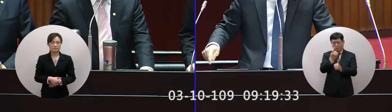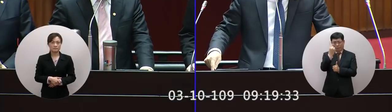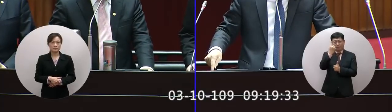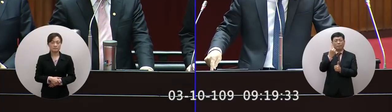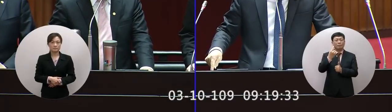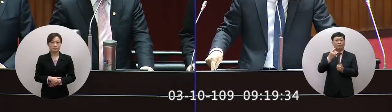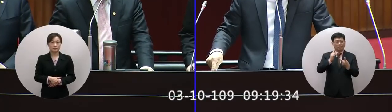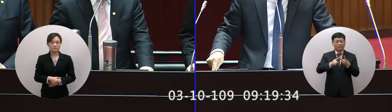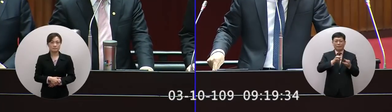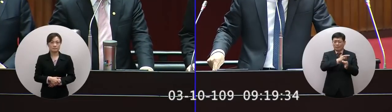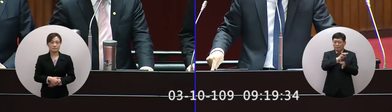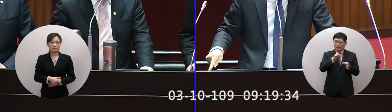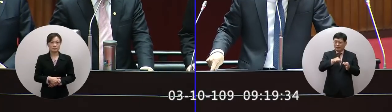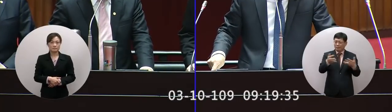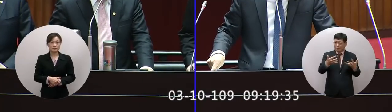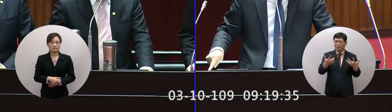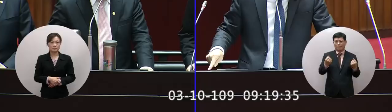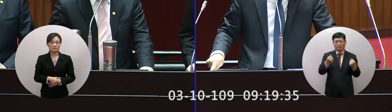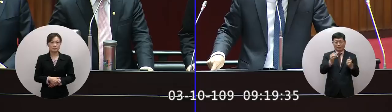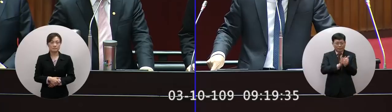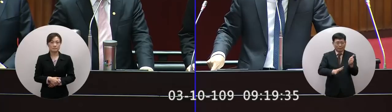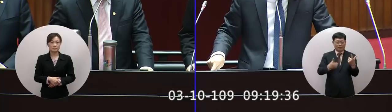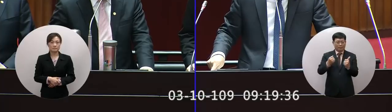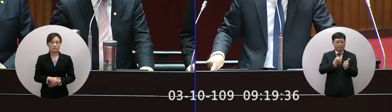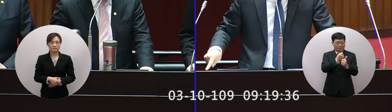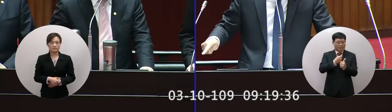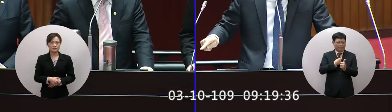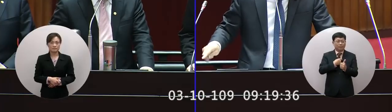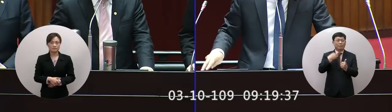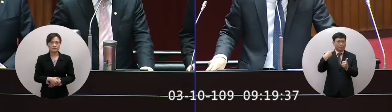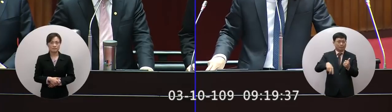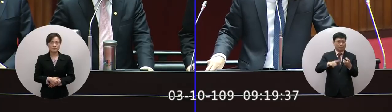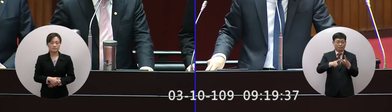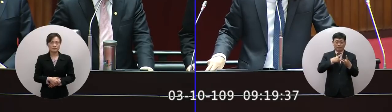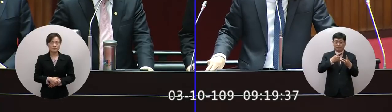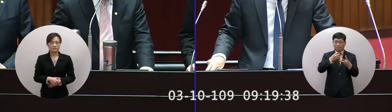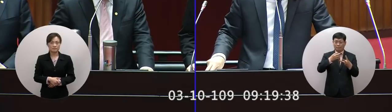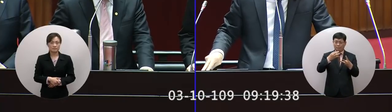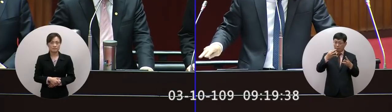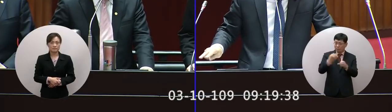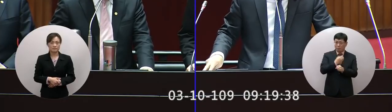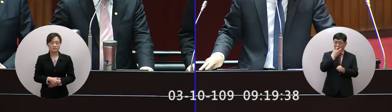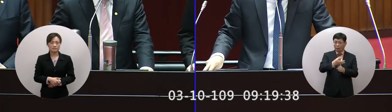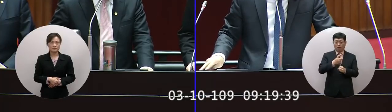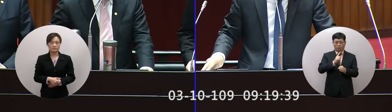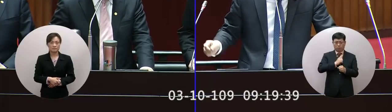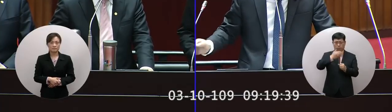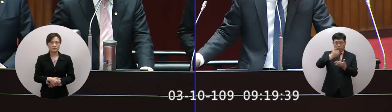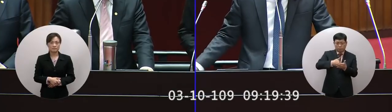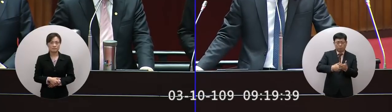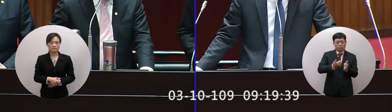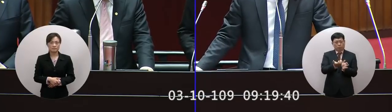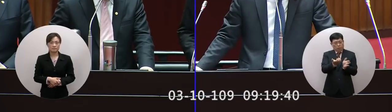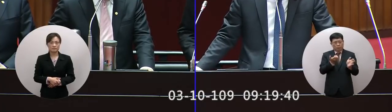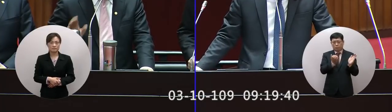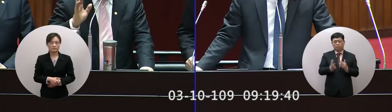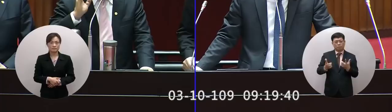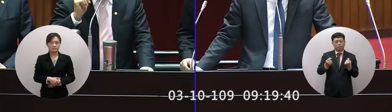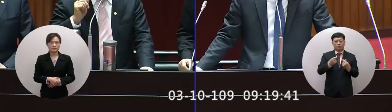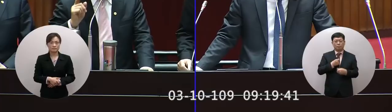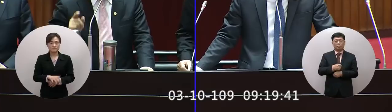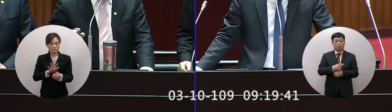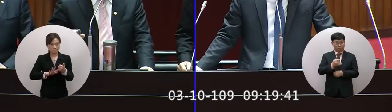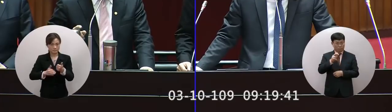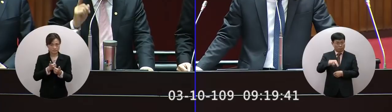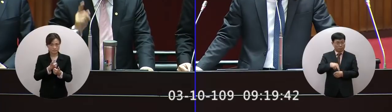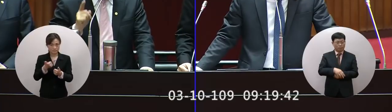已，经济面的冲击的管控还有损害的降低，你必须超前部署。可